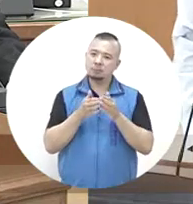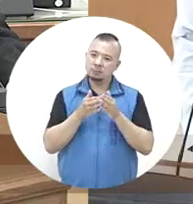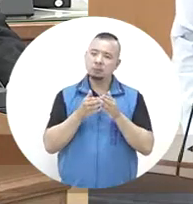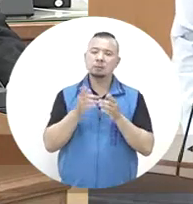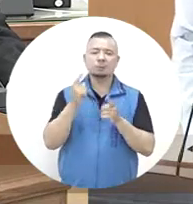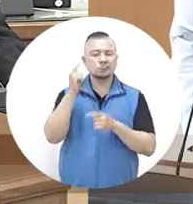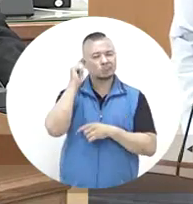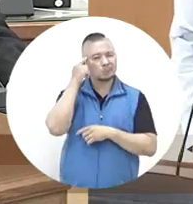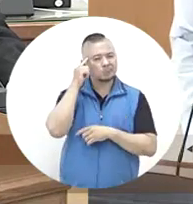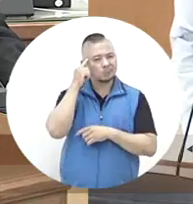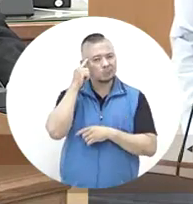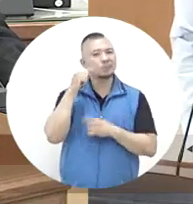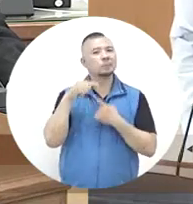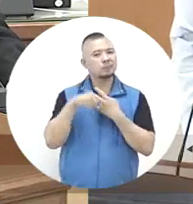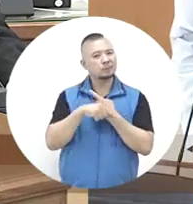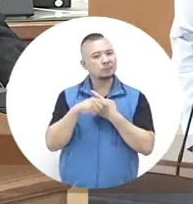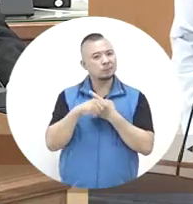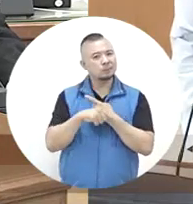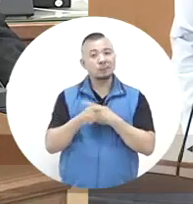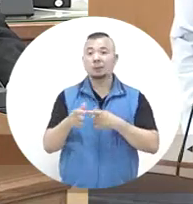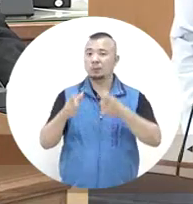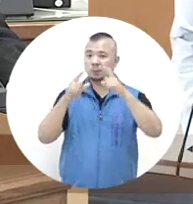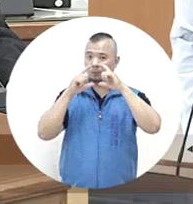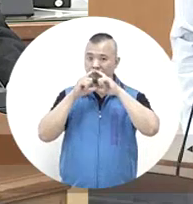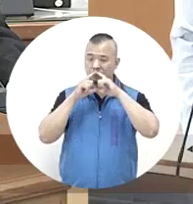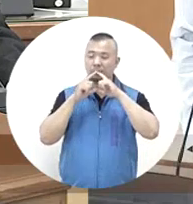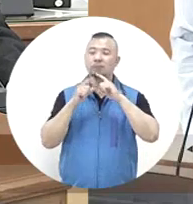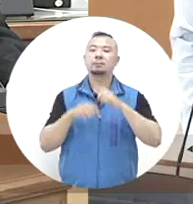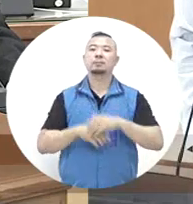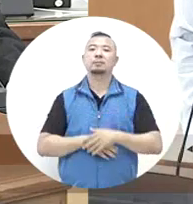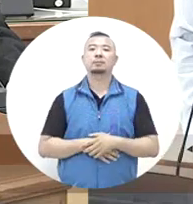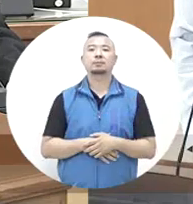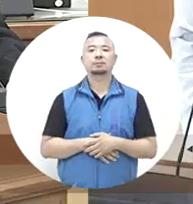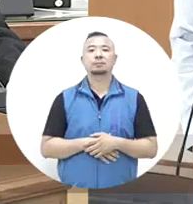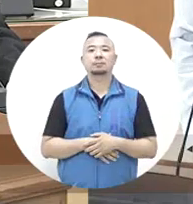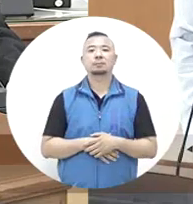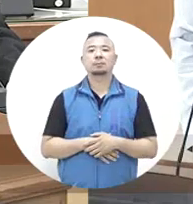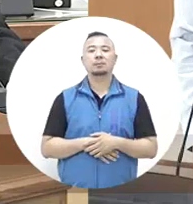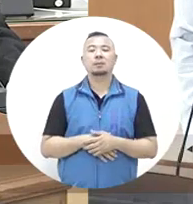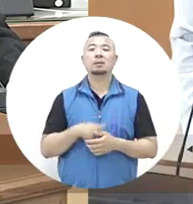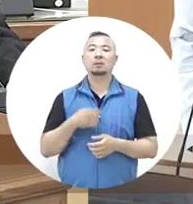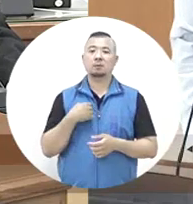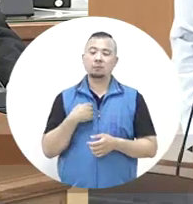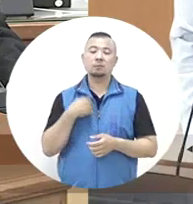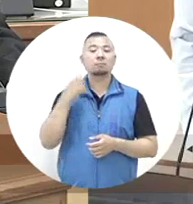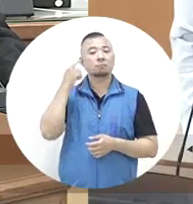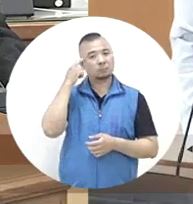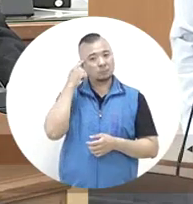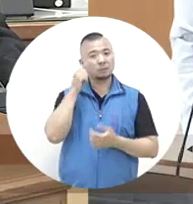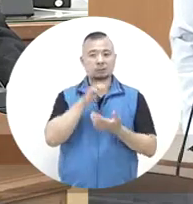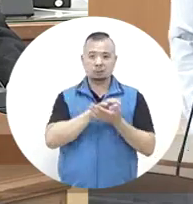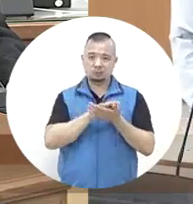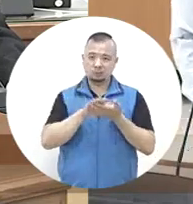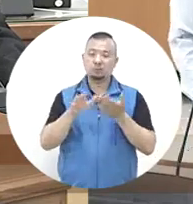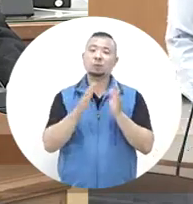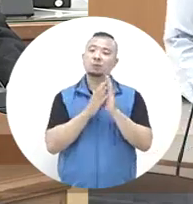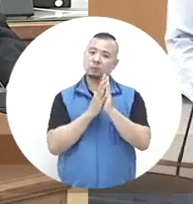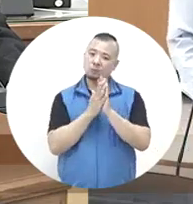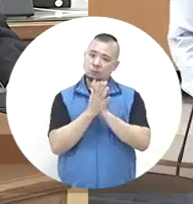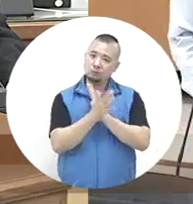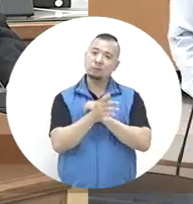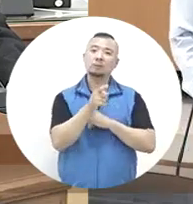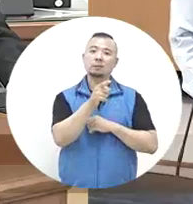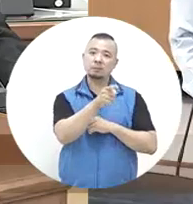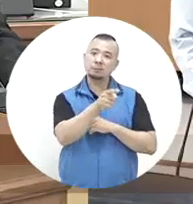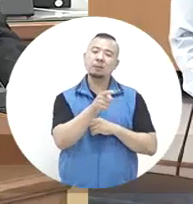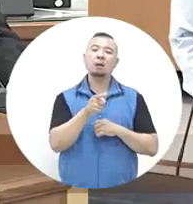来。那这当然刚好在这一段时间，我相信清洁队是好意，希望用另外一个方式把它适